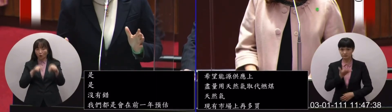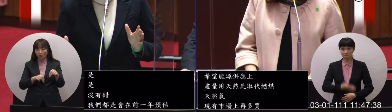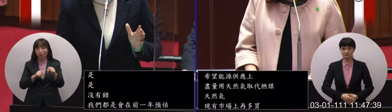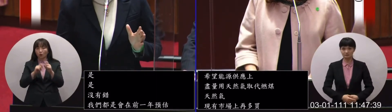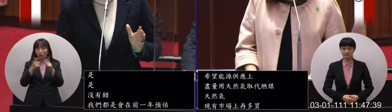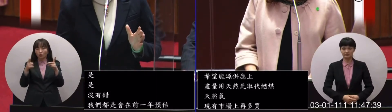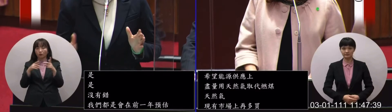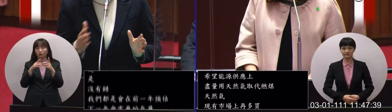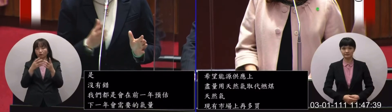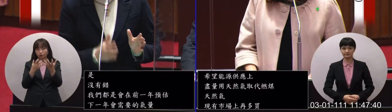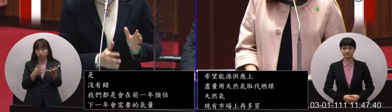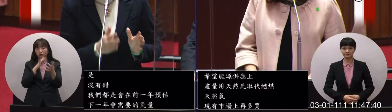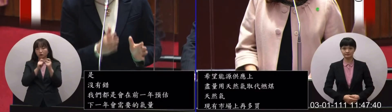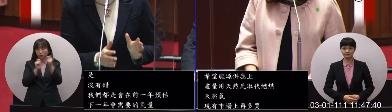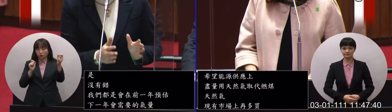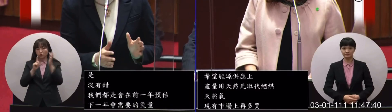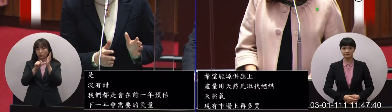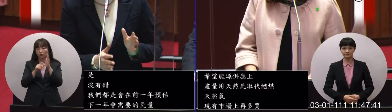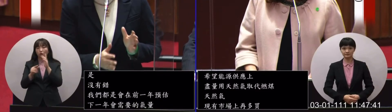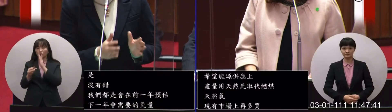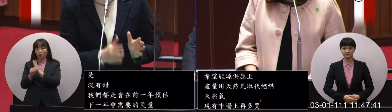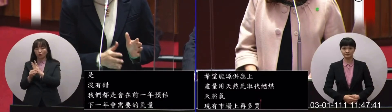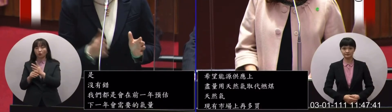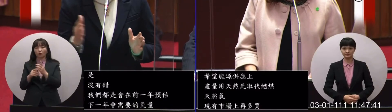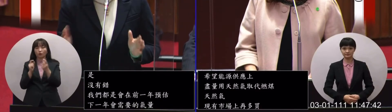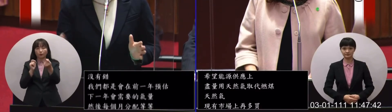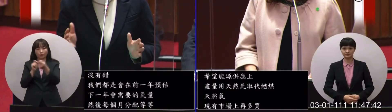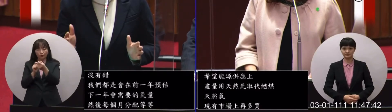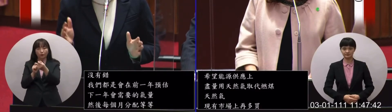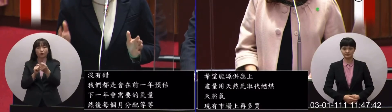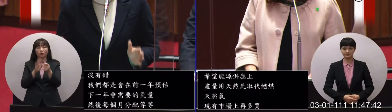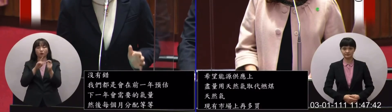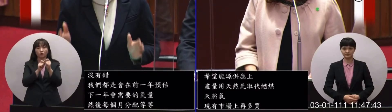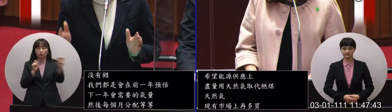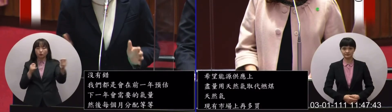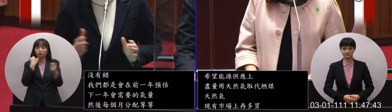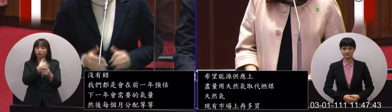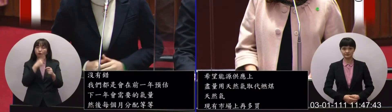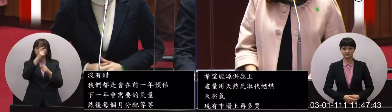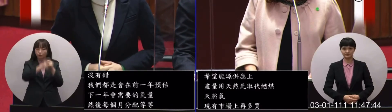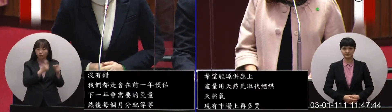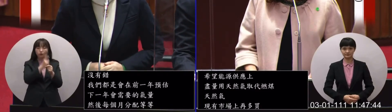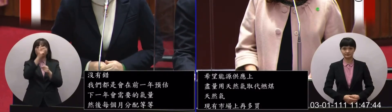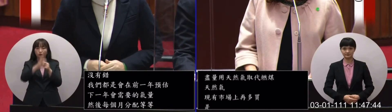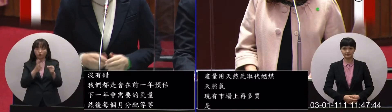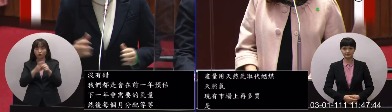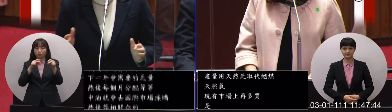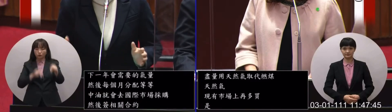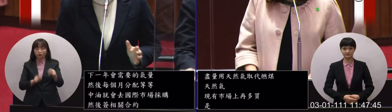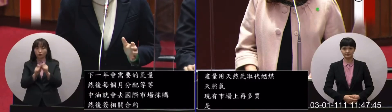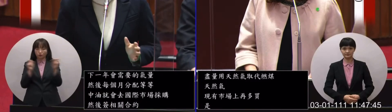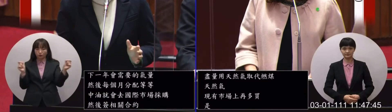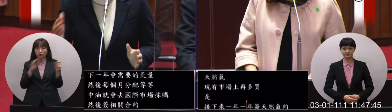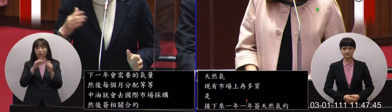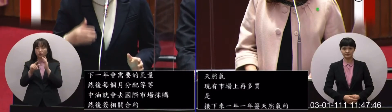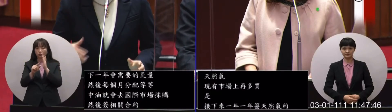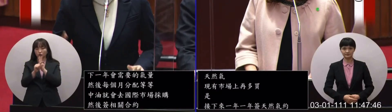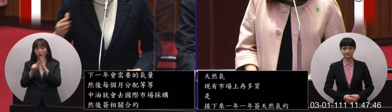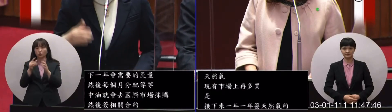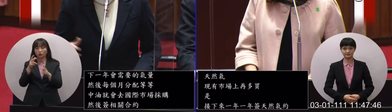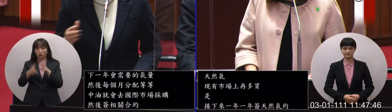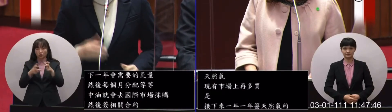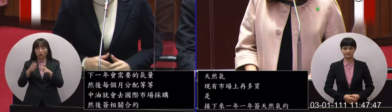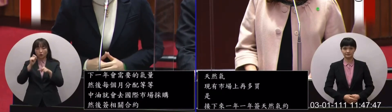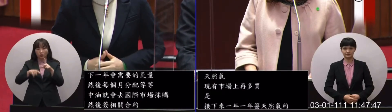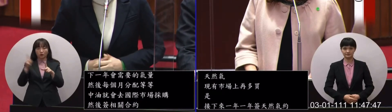多都是长约啊，有的是中约，就是比较短。长约有可能十年、二十年等等。那这个中油都会